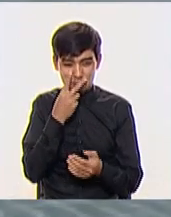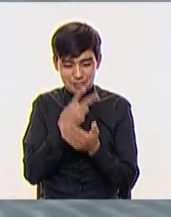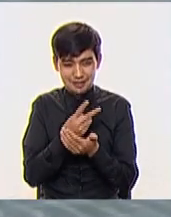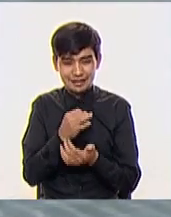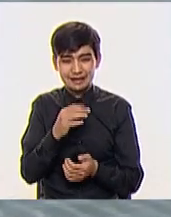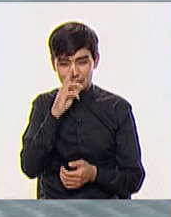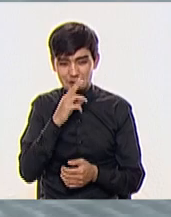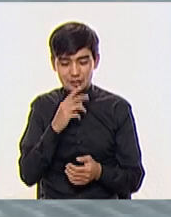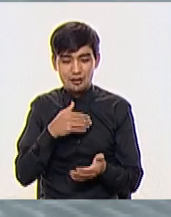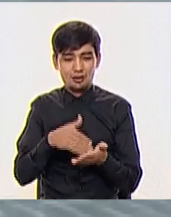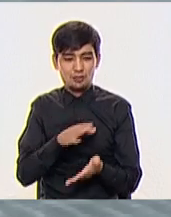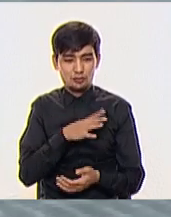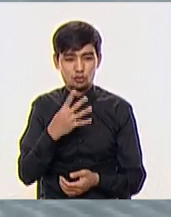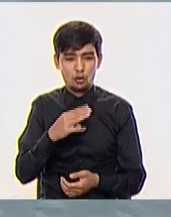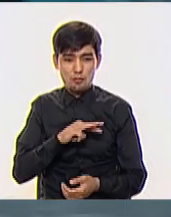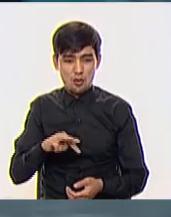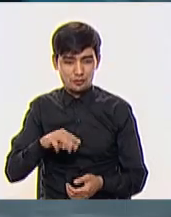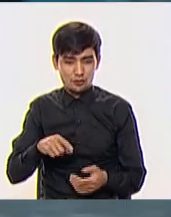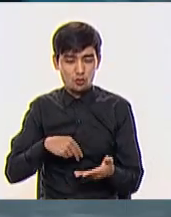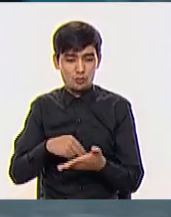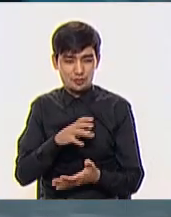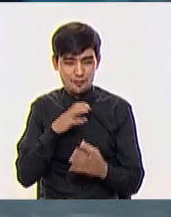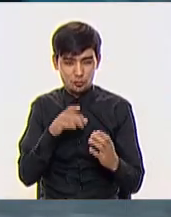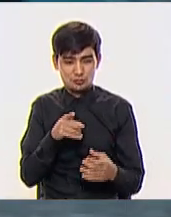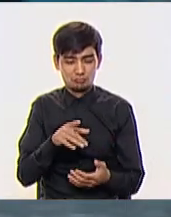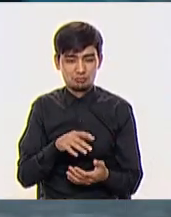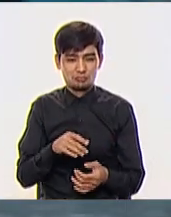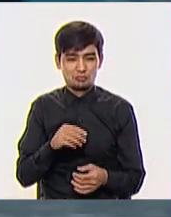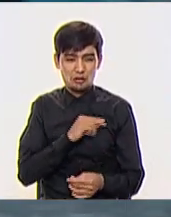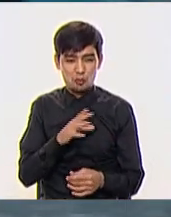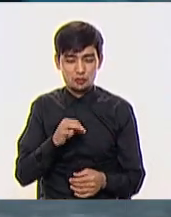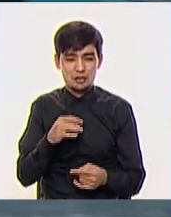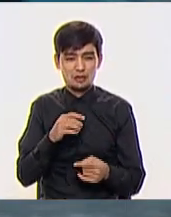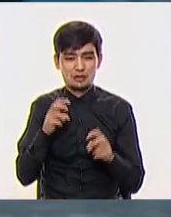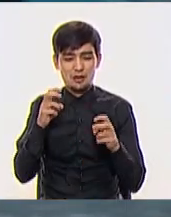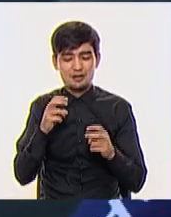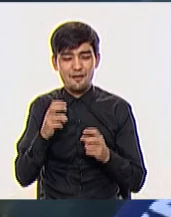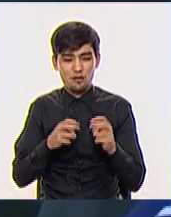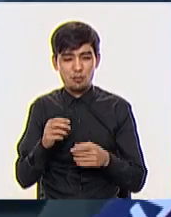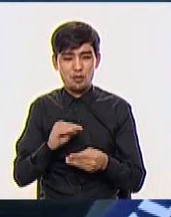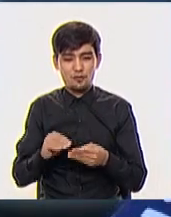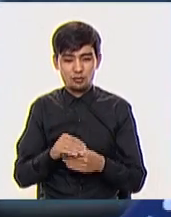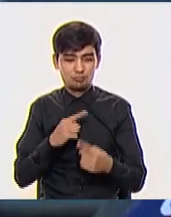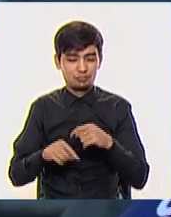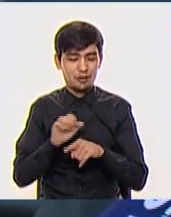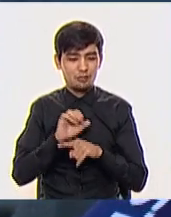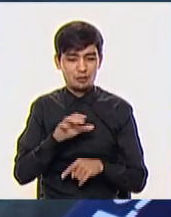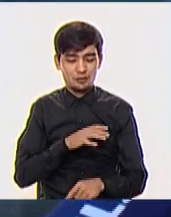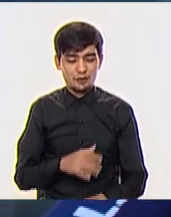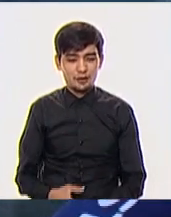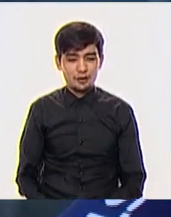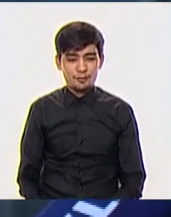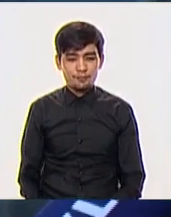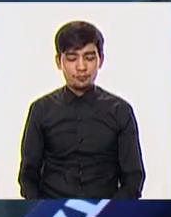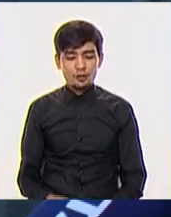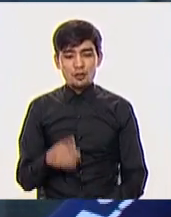бас тартқан екен. 40 миллион теңгеге алынған автобустар жарамсыз деп танылып, зауытқа қайта жіберіліпті. В первую очередь это